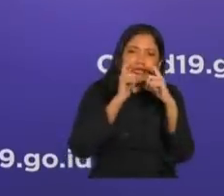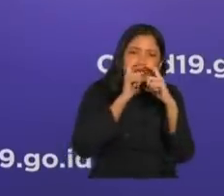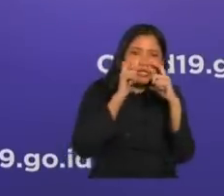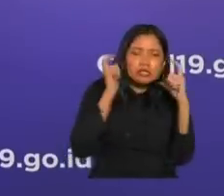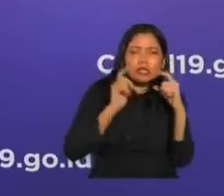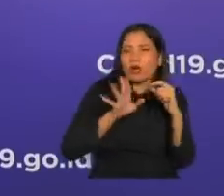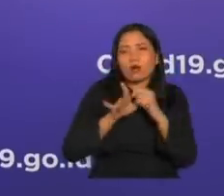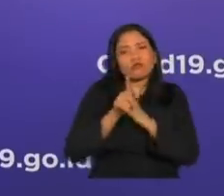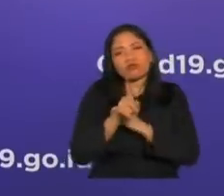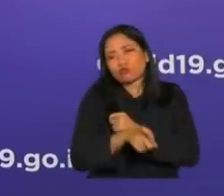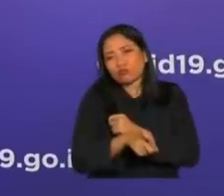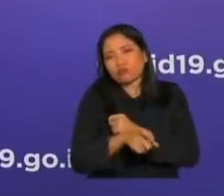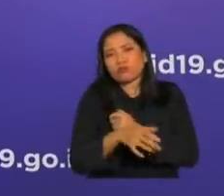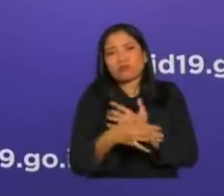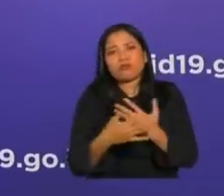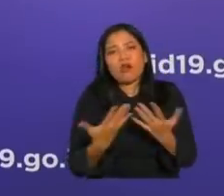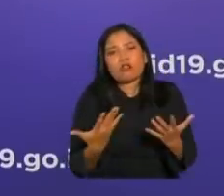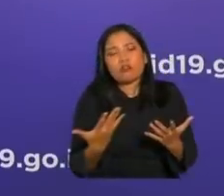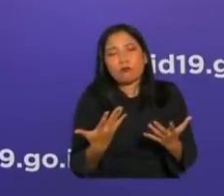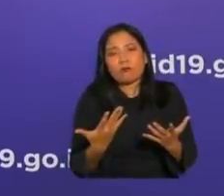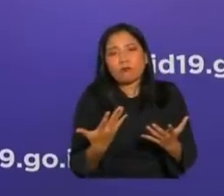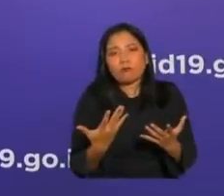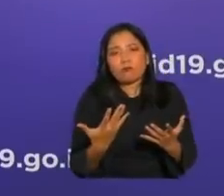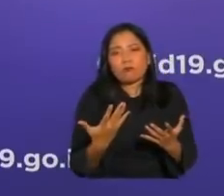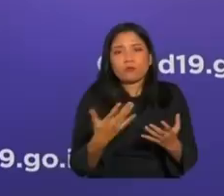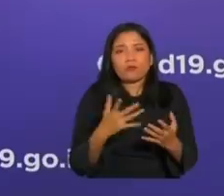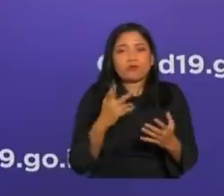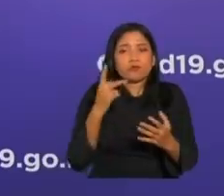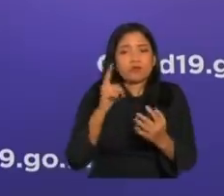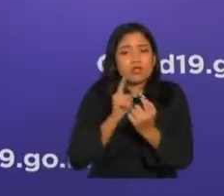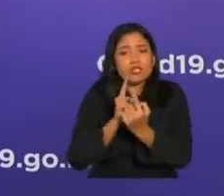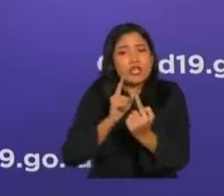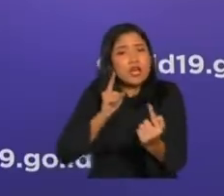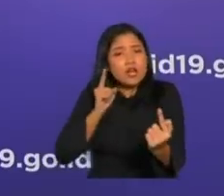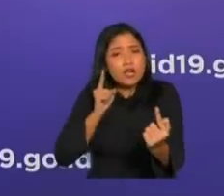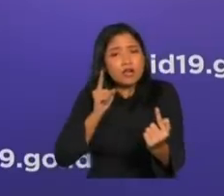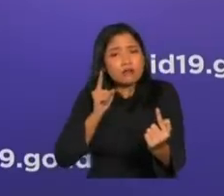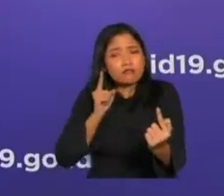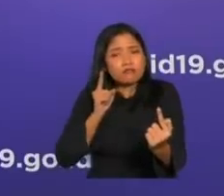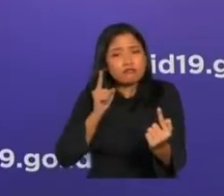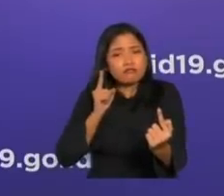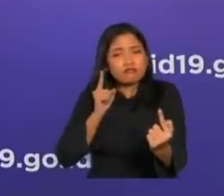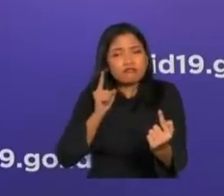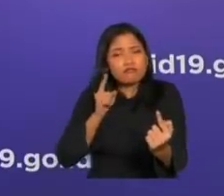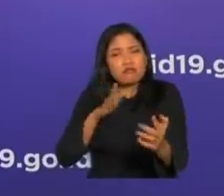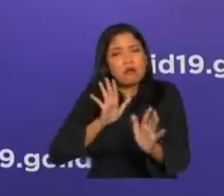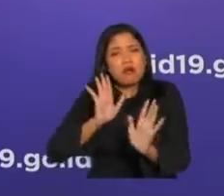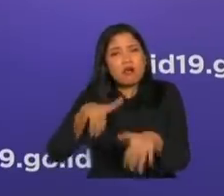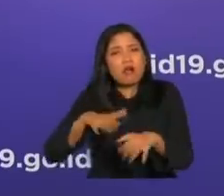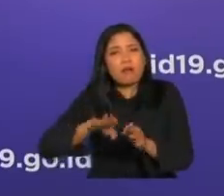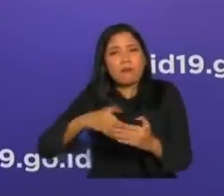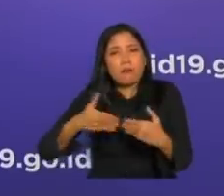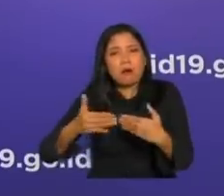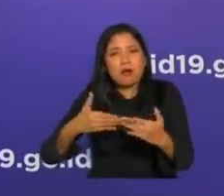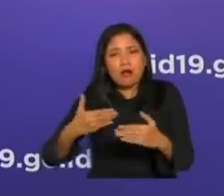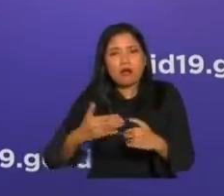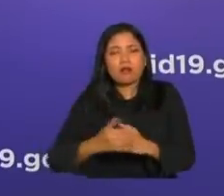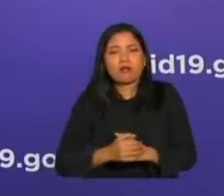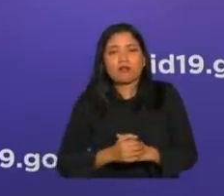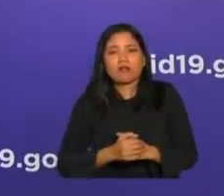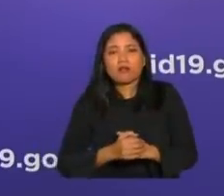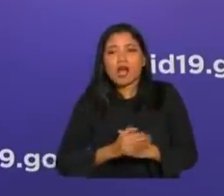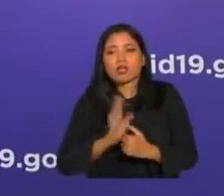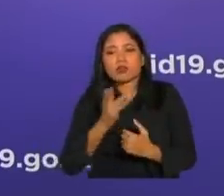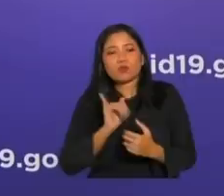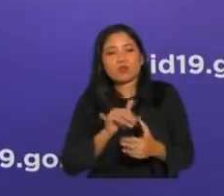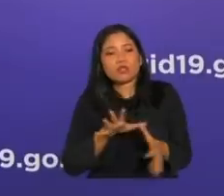masker merasa sudah tidak perlu lagi menjaga jarak merasa tidak perlu lagi untuk menghindari